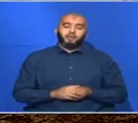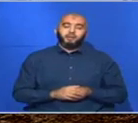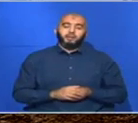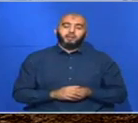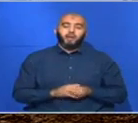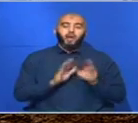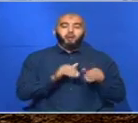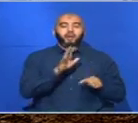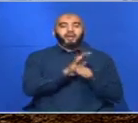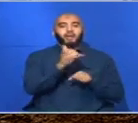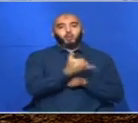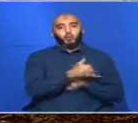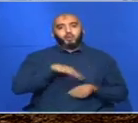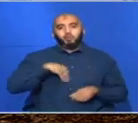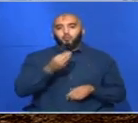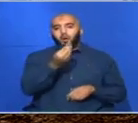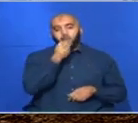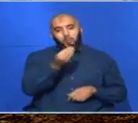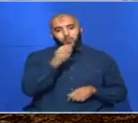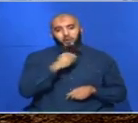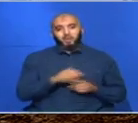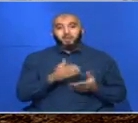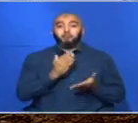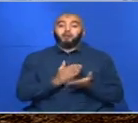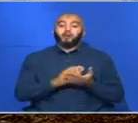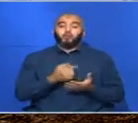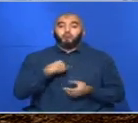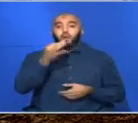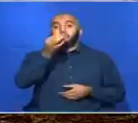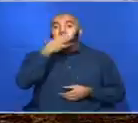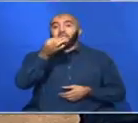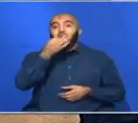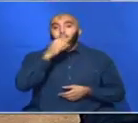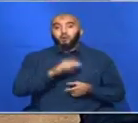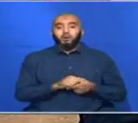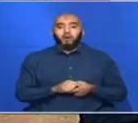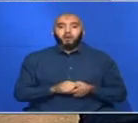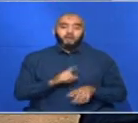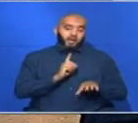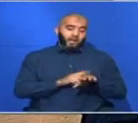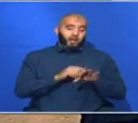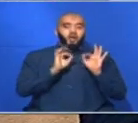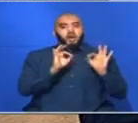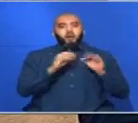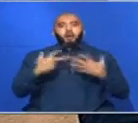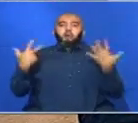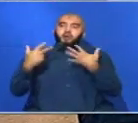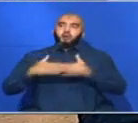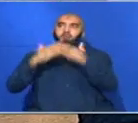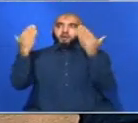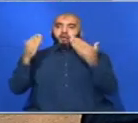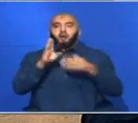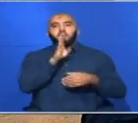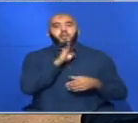ودوائه مرتبط بالوقت اذ يشربوا الدواء في الثامنه صباحا في منتصف النهار الى غيرها